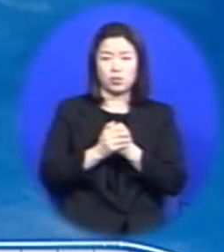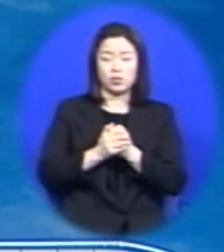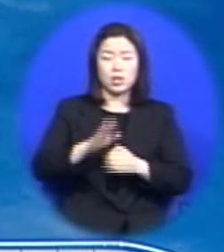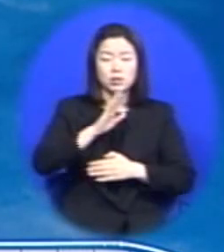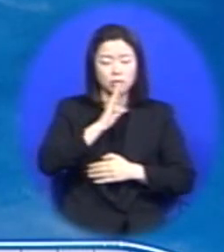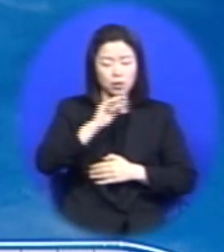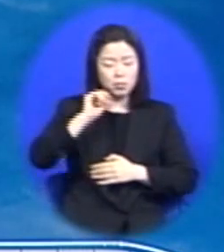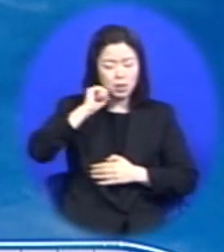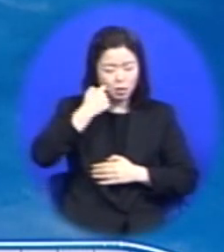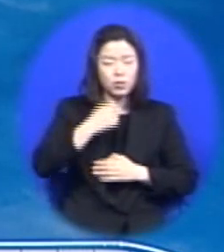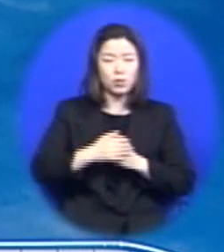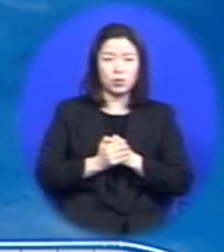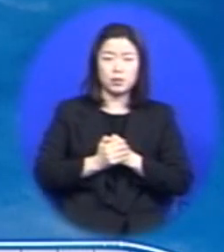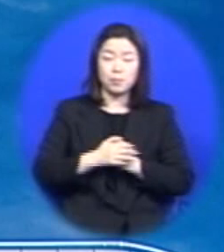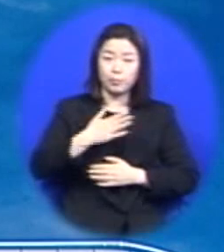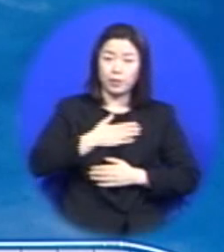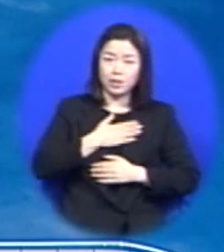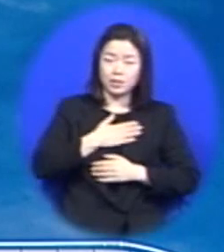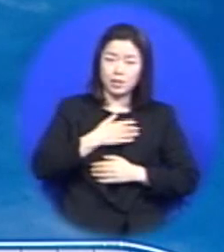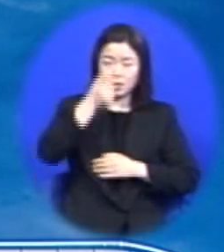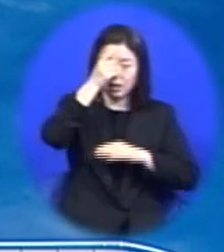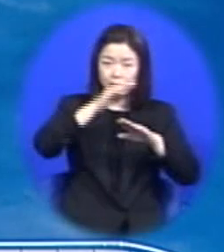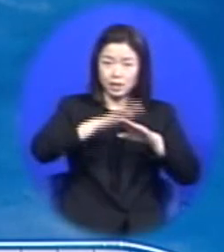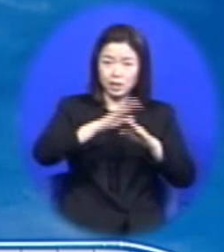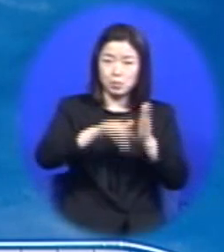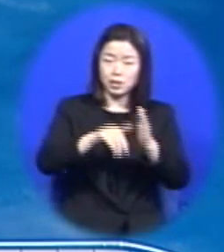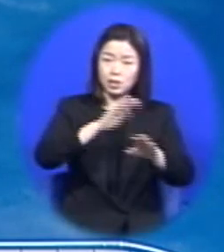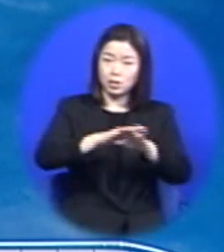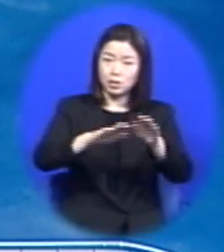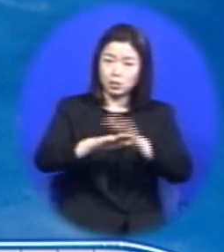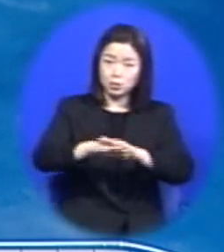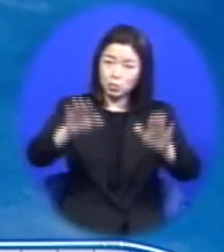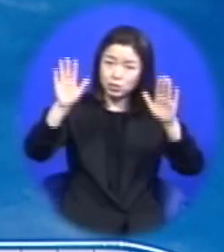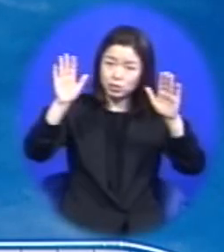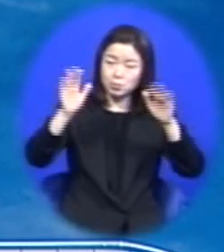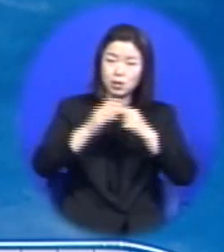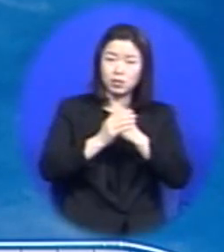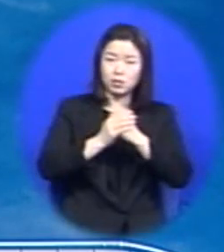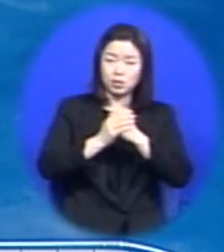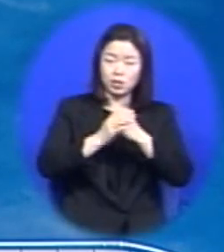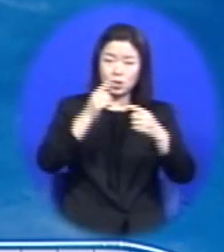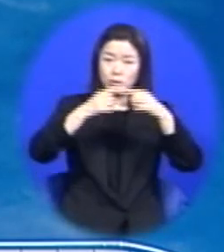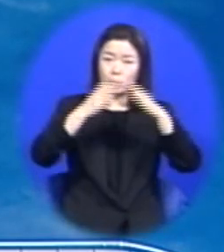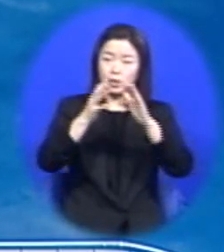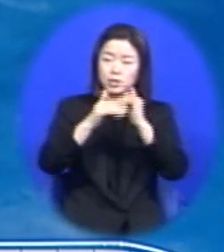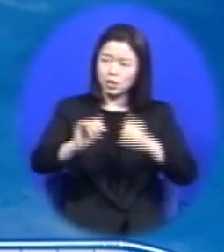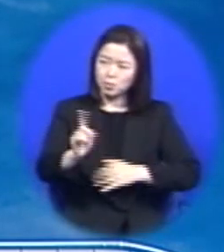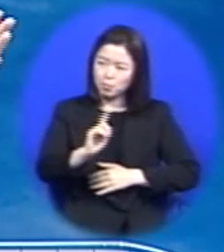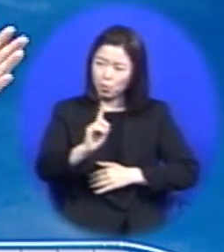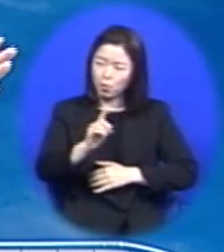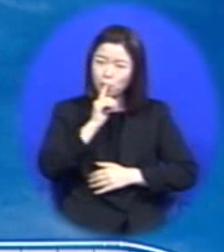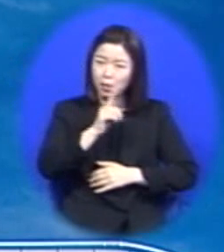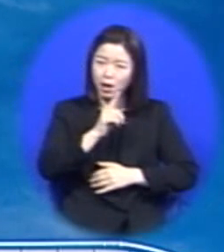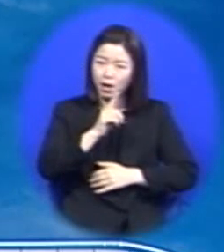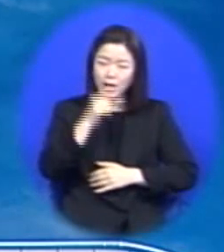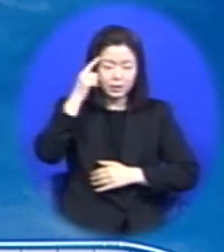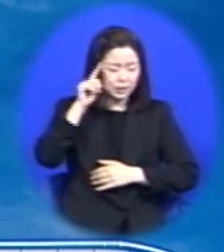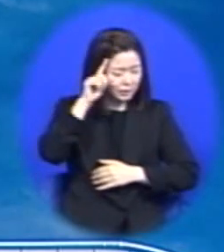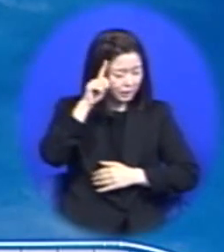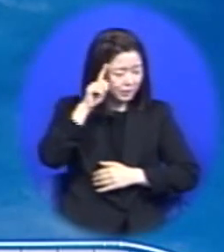어렵더라고요. 제가 예배 때 손을 들면 교인들이 뭐라 그럴까? 교인들이 의식이 되는